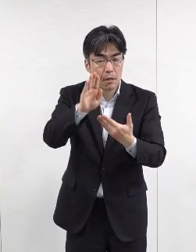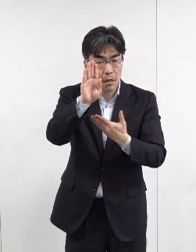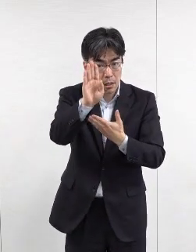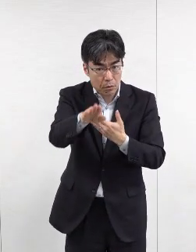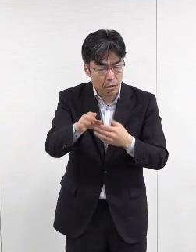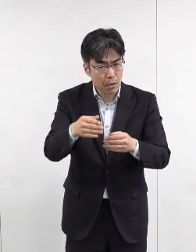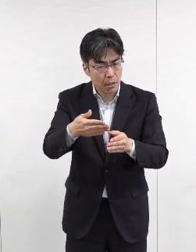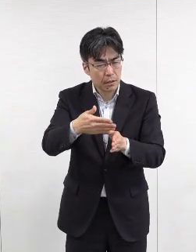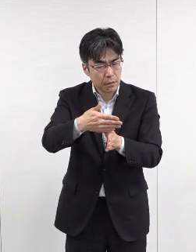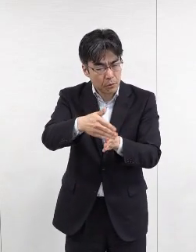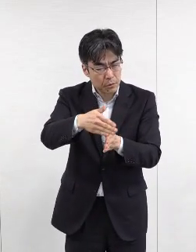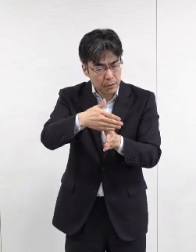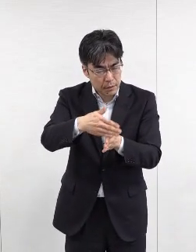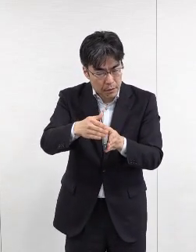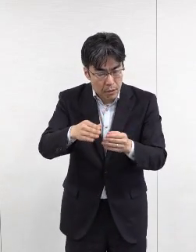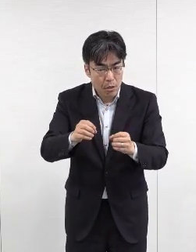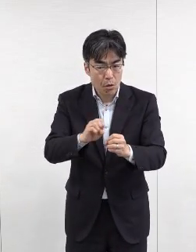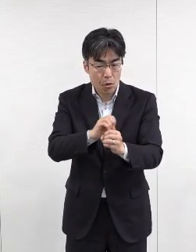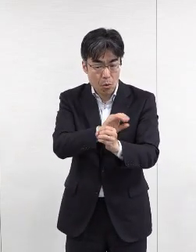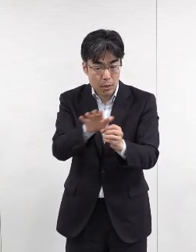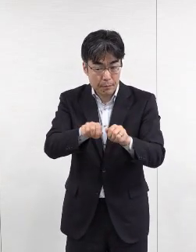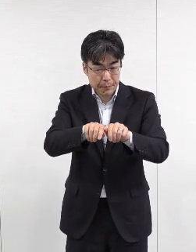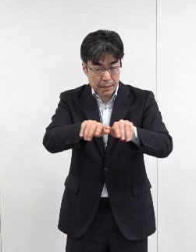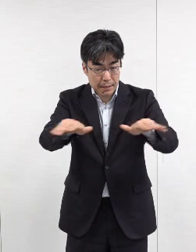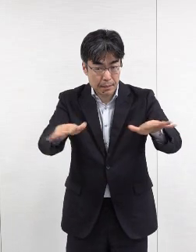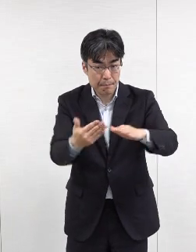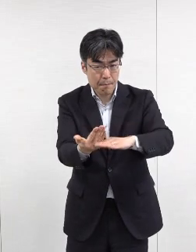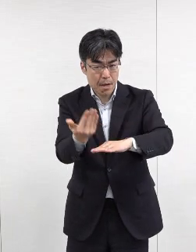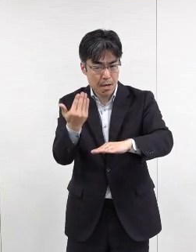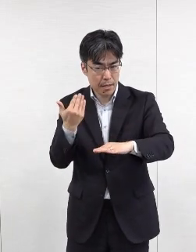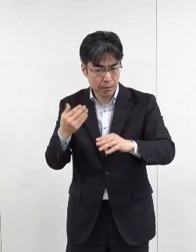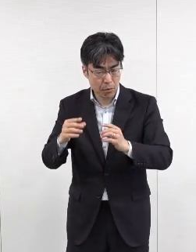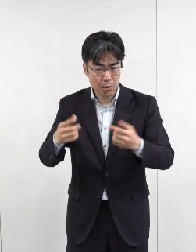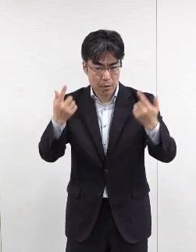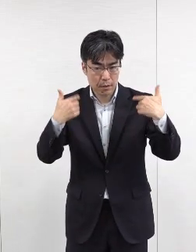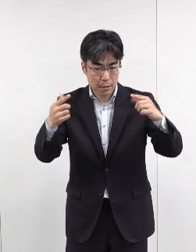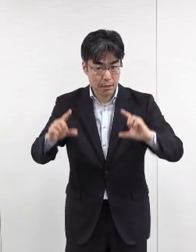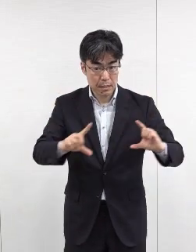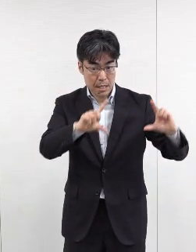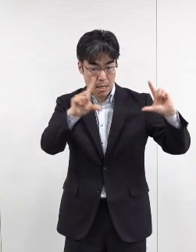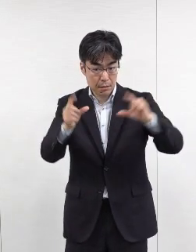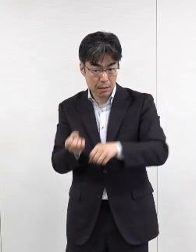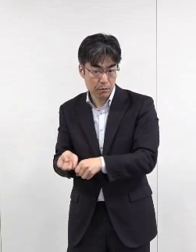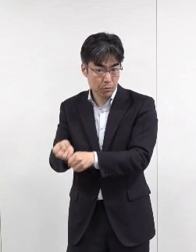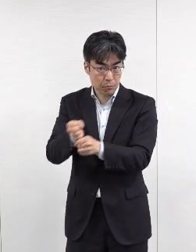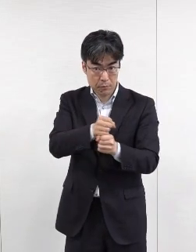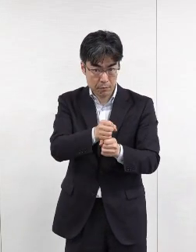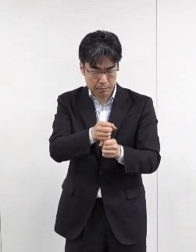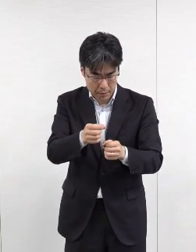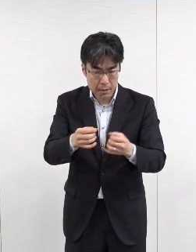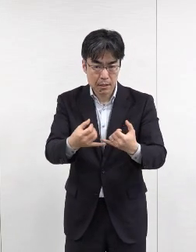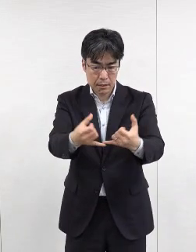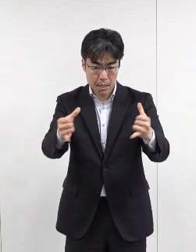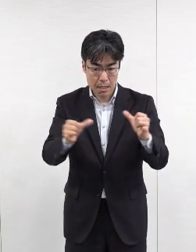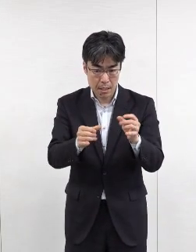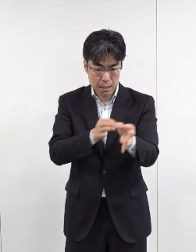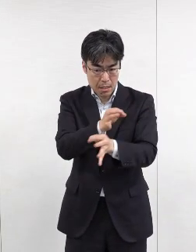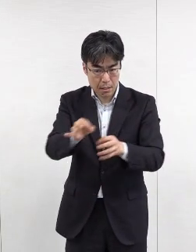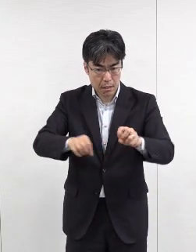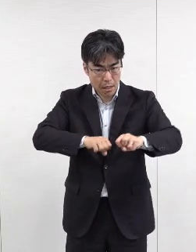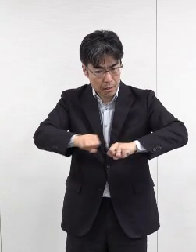今後徐々にこの中前の日常を取り戻し社会経済活動